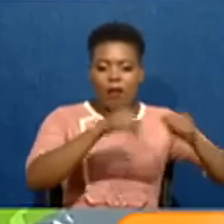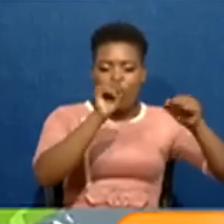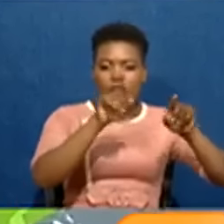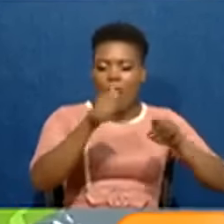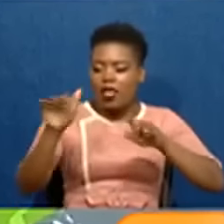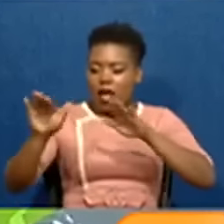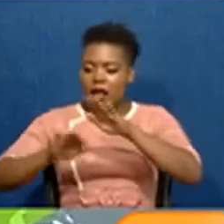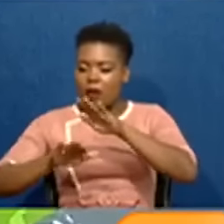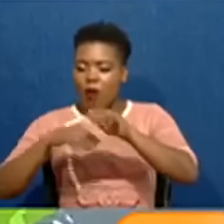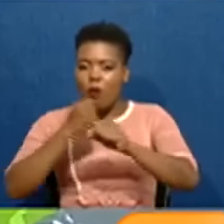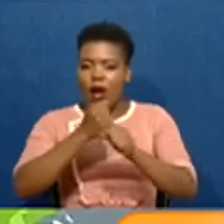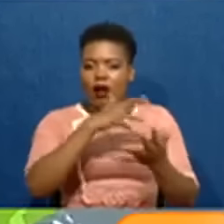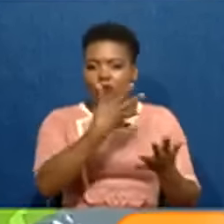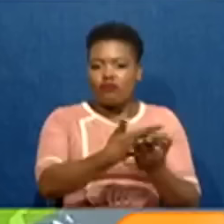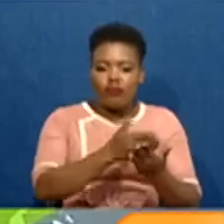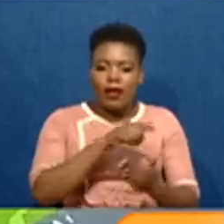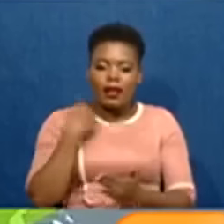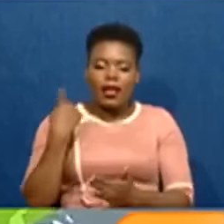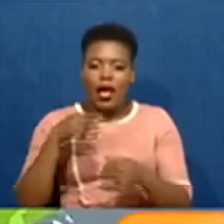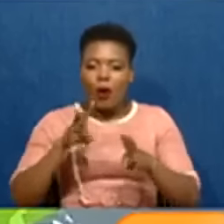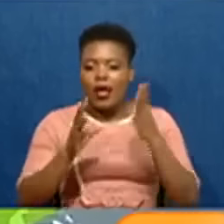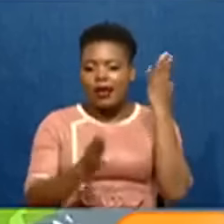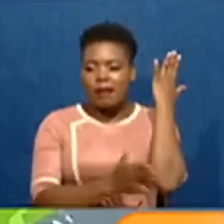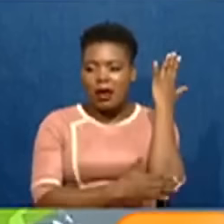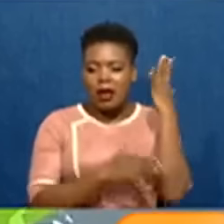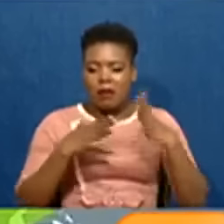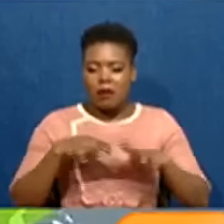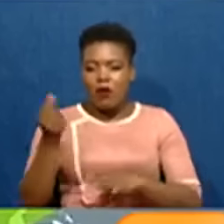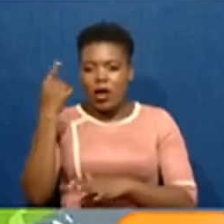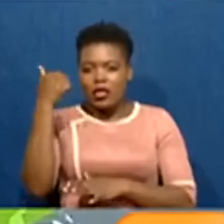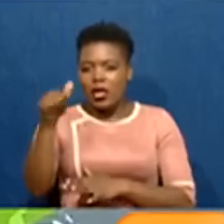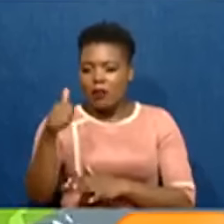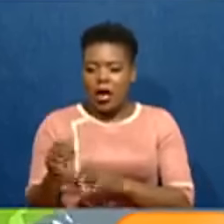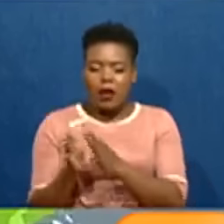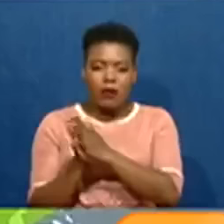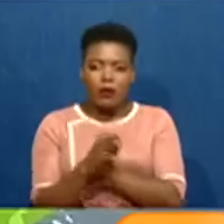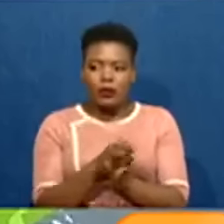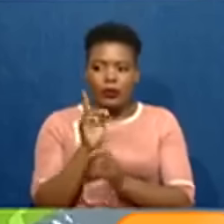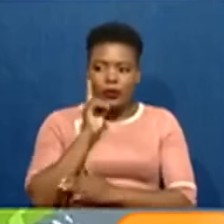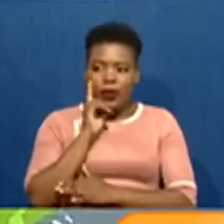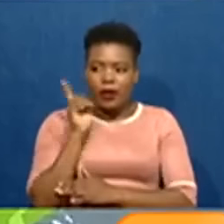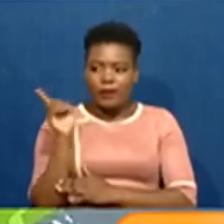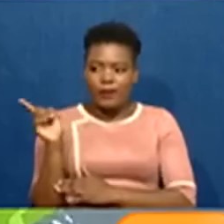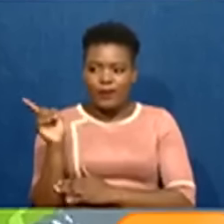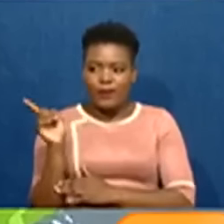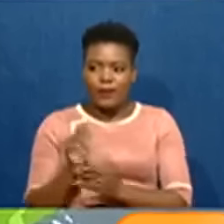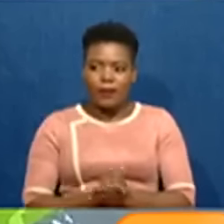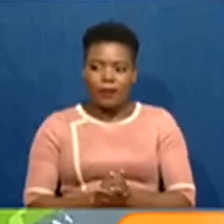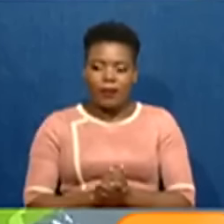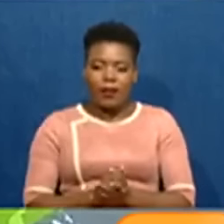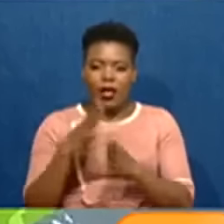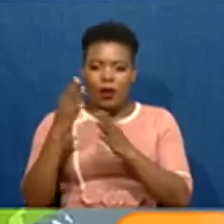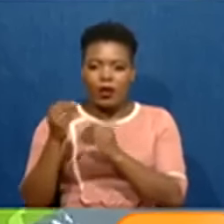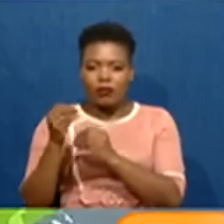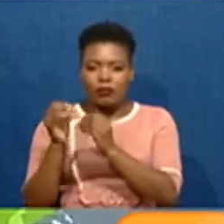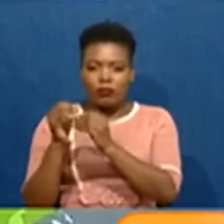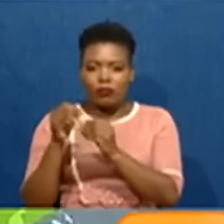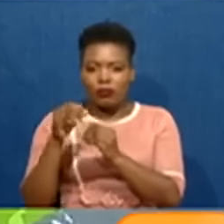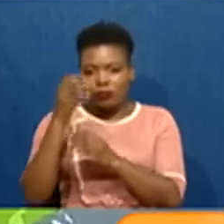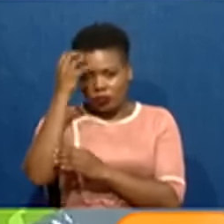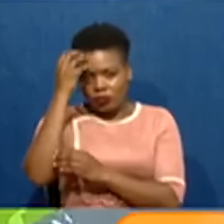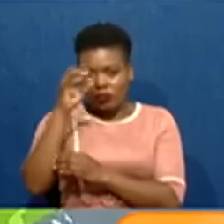wa polisi wa magereza waliuwawa kwa njia tatanishi. Mwanahabari wetu Crispino Tieno amerejea kutoka Transmara na hii hapa